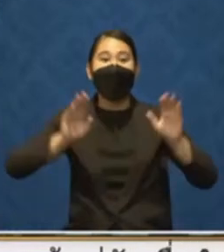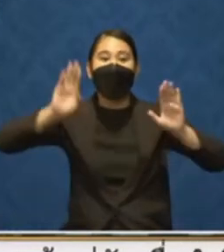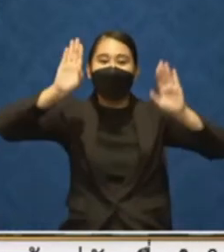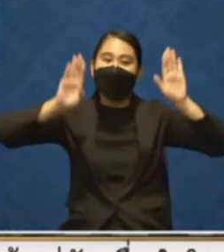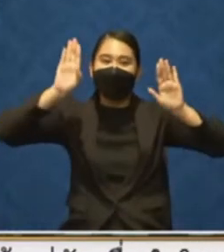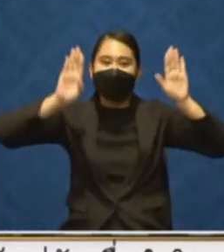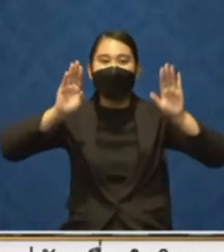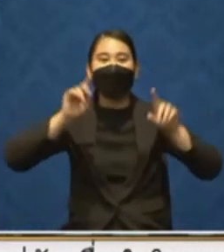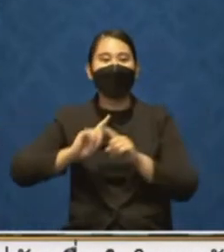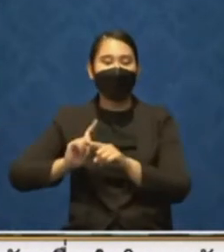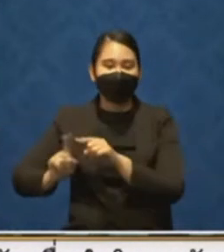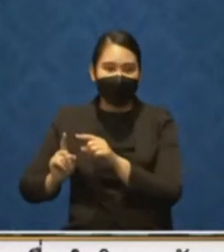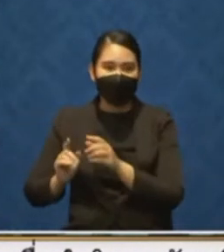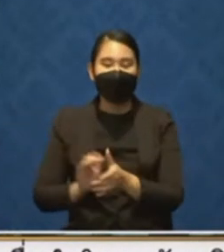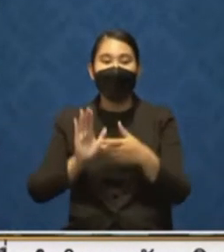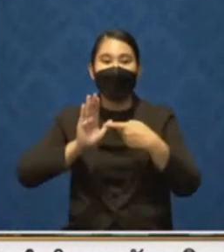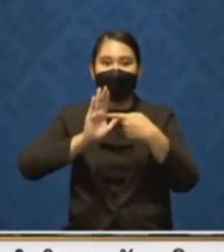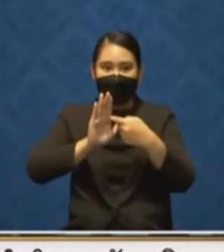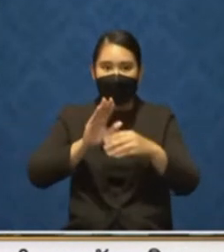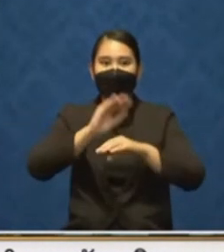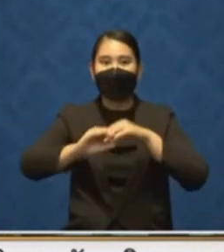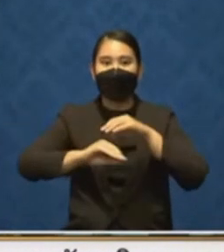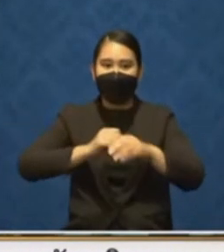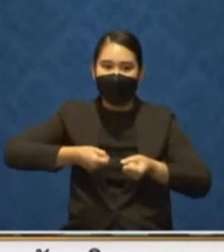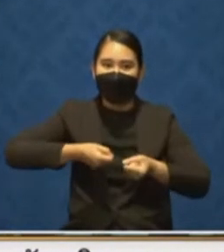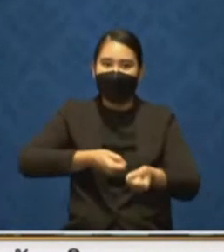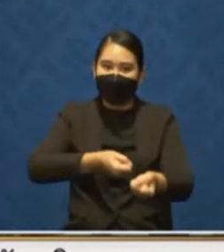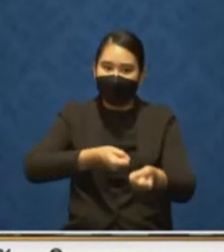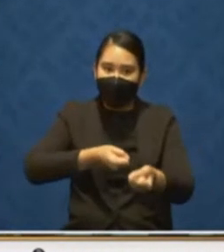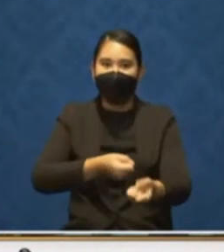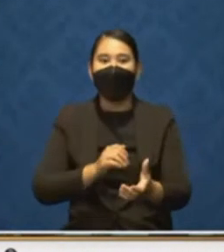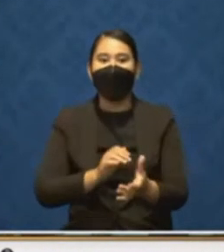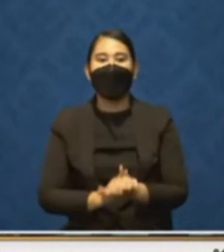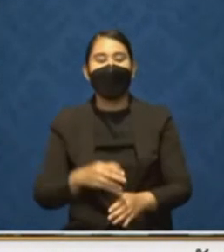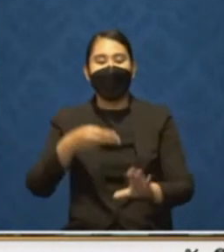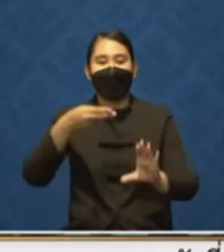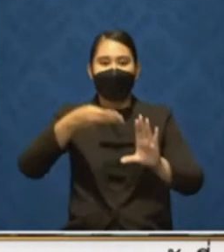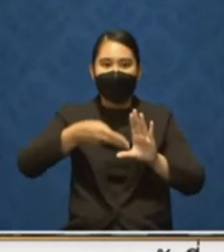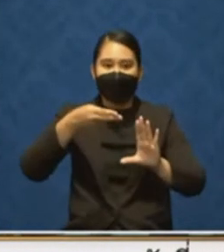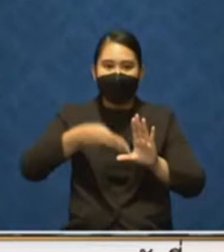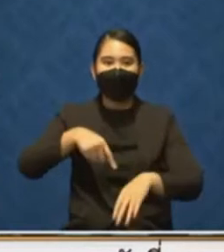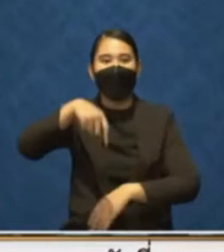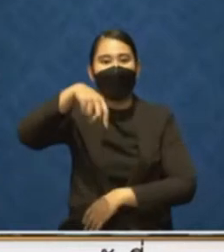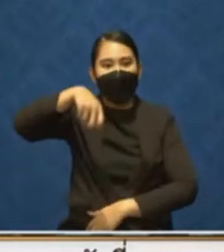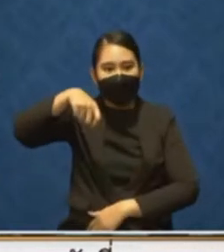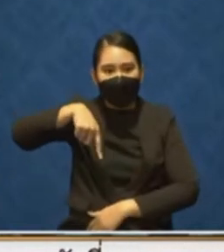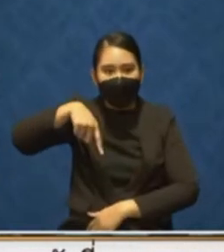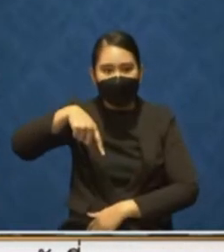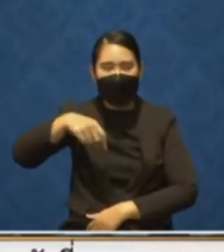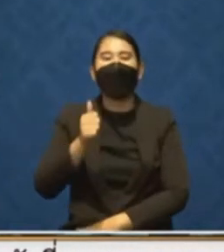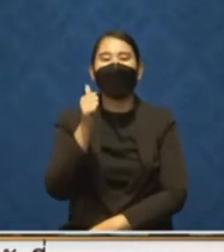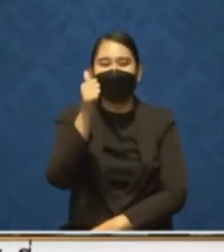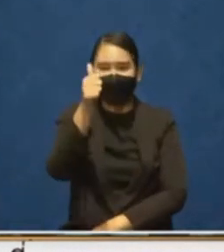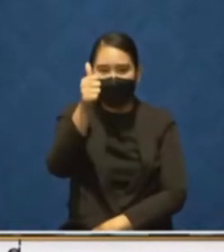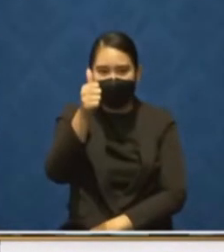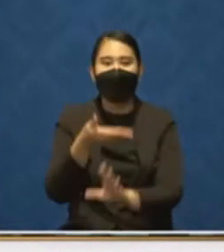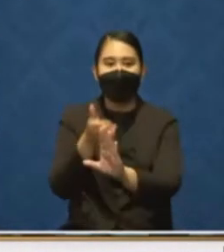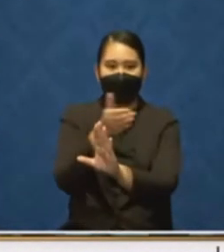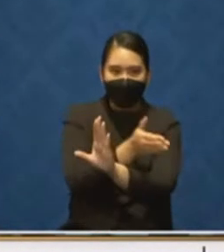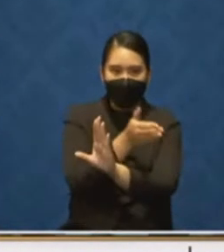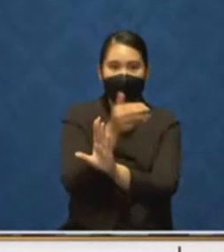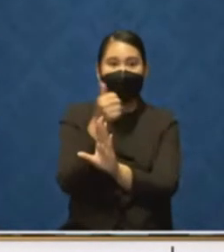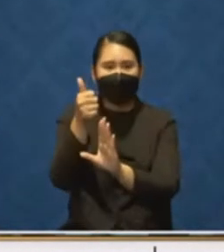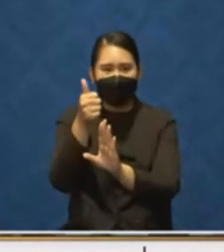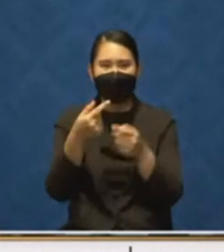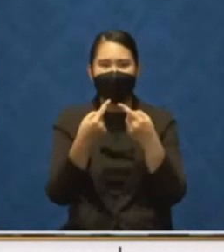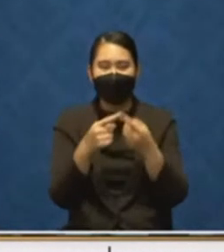อ่ะเช่นโปรการทำความสะอาดอาหารการกินน้ำมันเชื้อเพลิงสอบบำรุงให้พรุ่งนี้ได้ก้